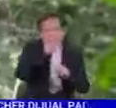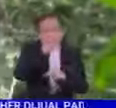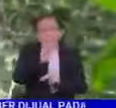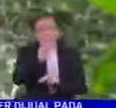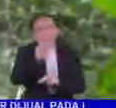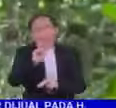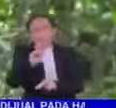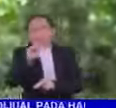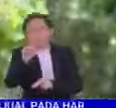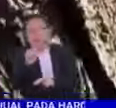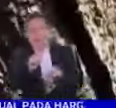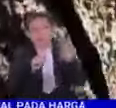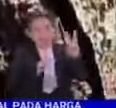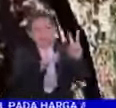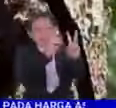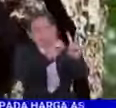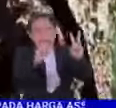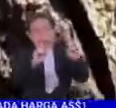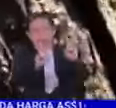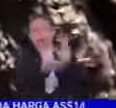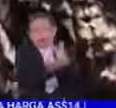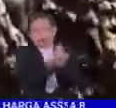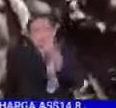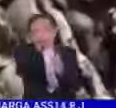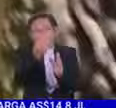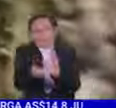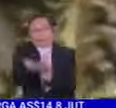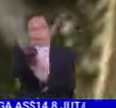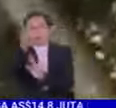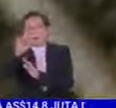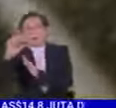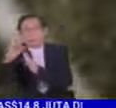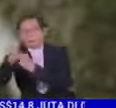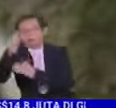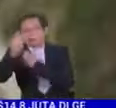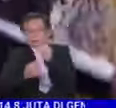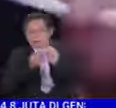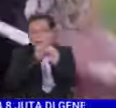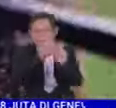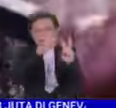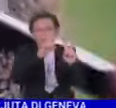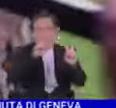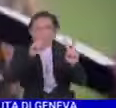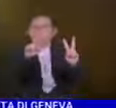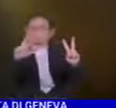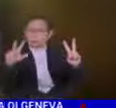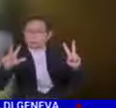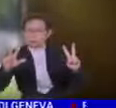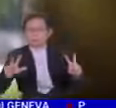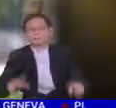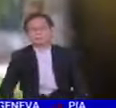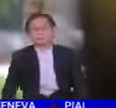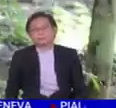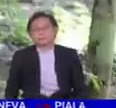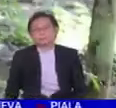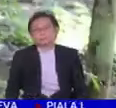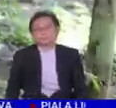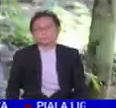BMT daripada RM600 kepada RM800 tahun hadapan.